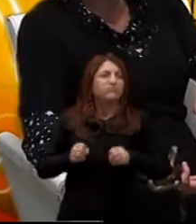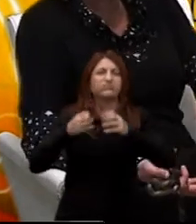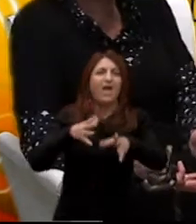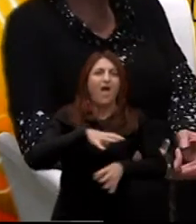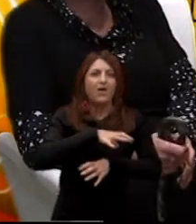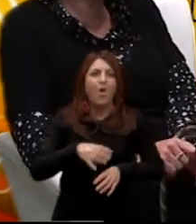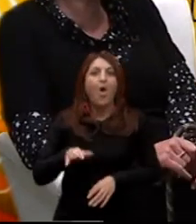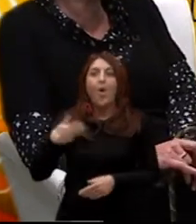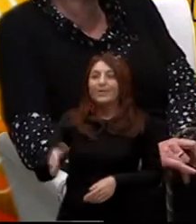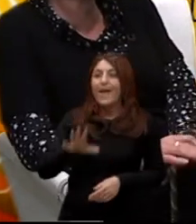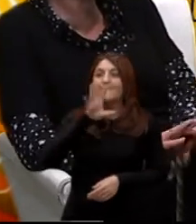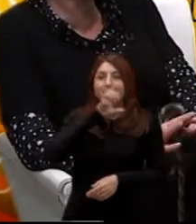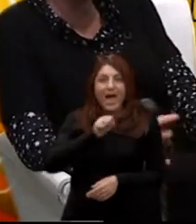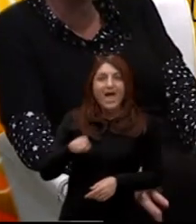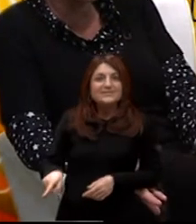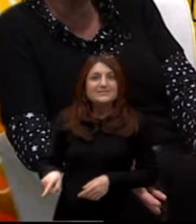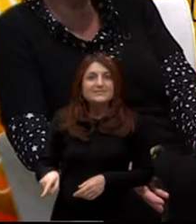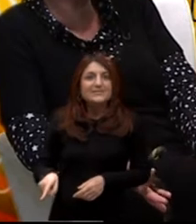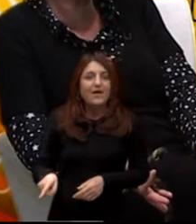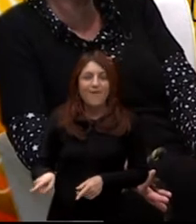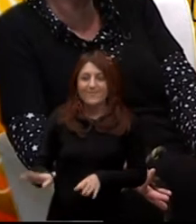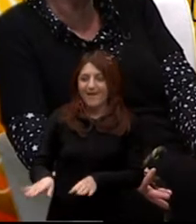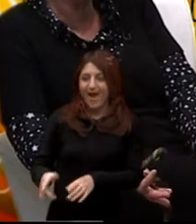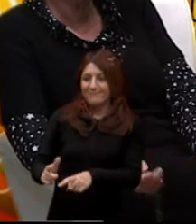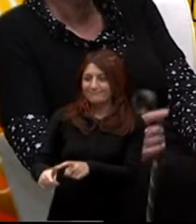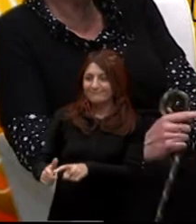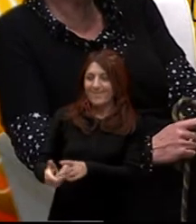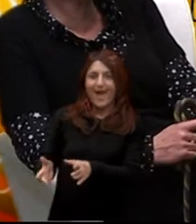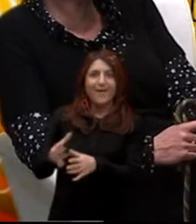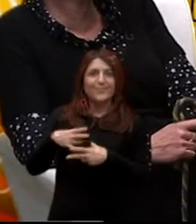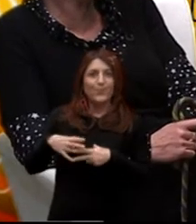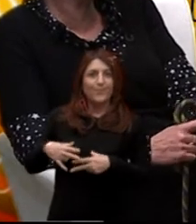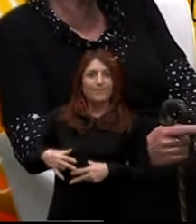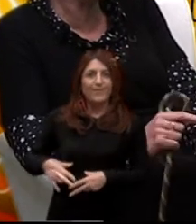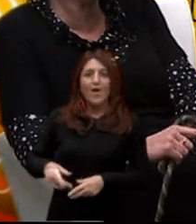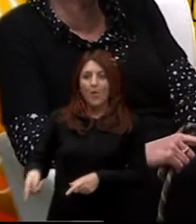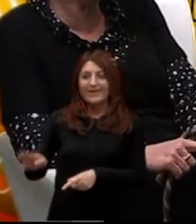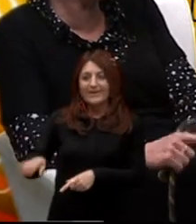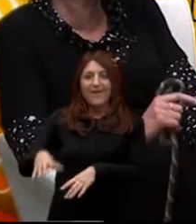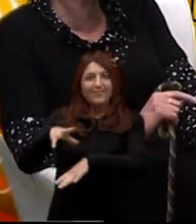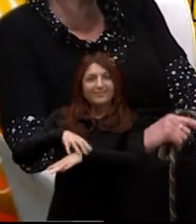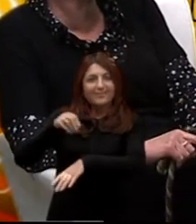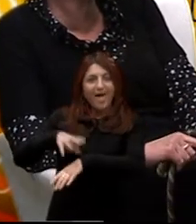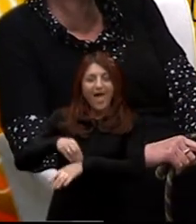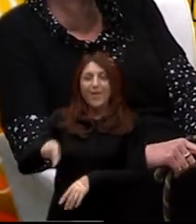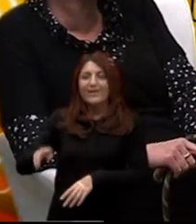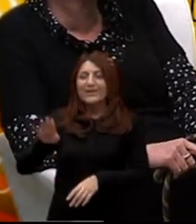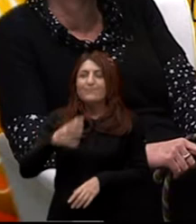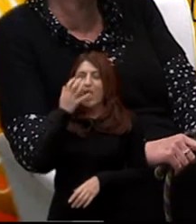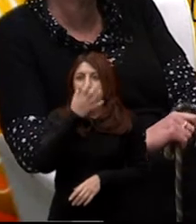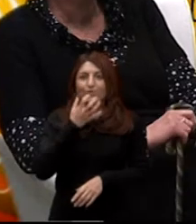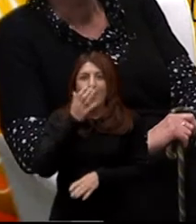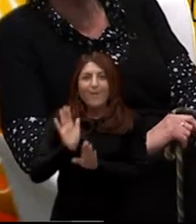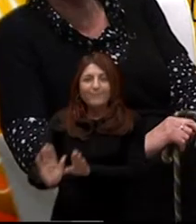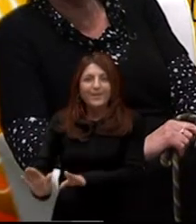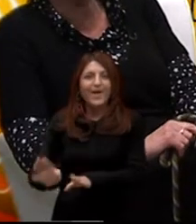tu dolazi pas koji je po sebi jedan senzorički materijal. Znači, on ima dlaku, on je topli, njemu je njuška